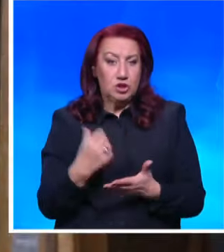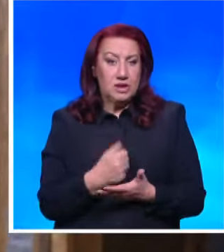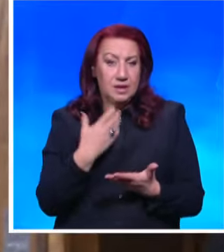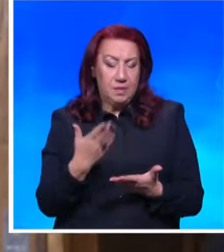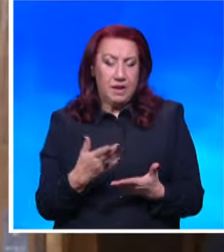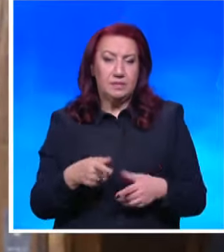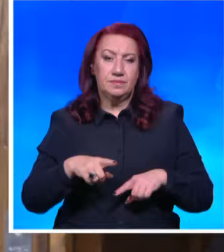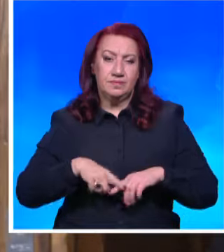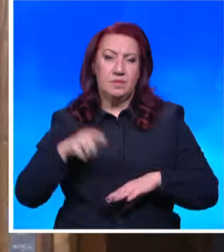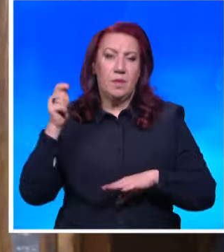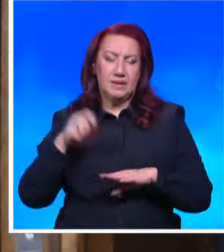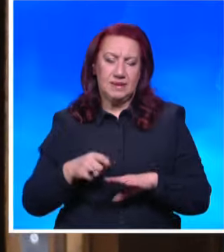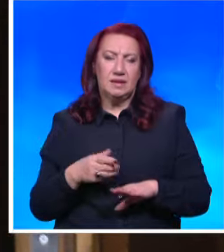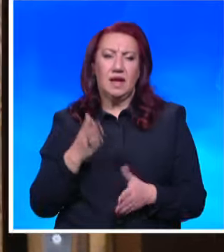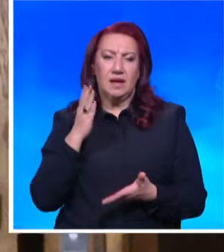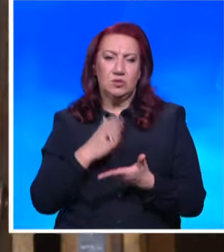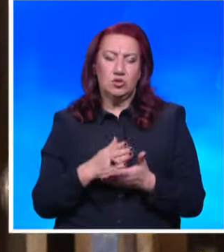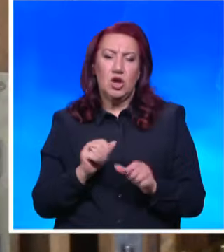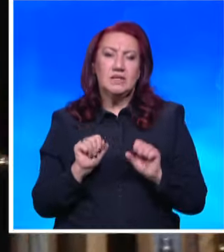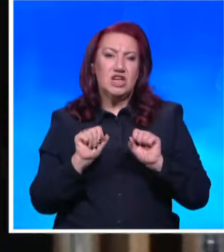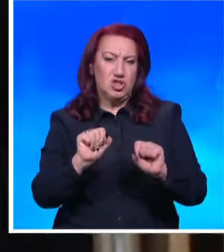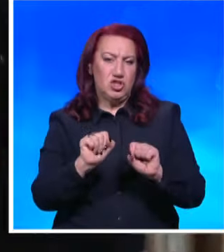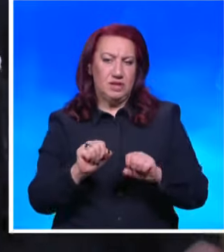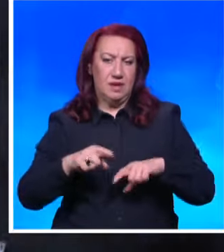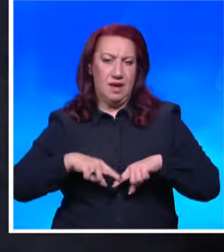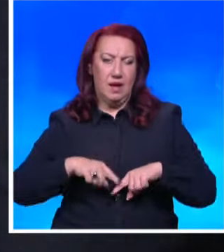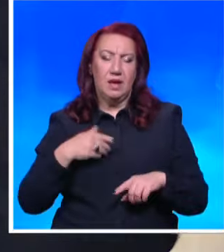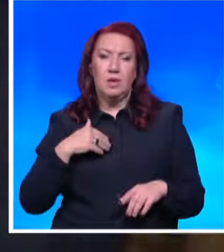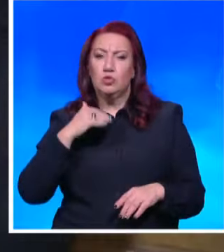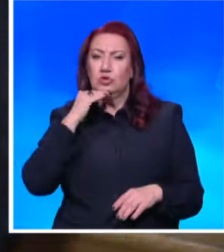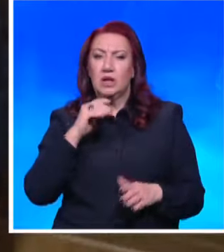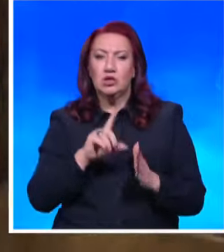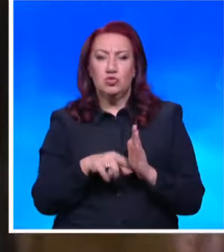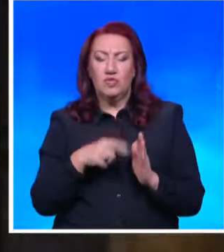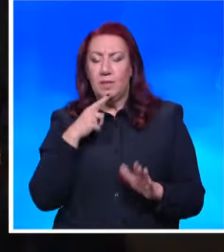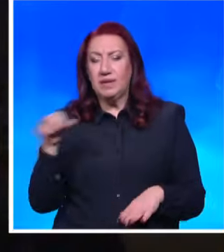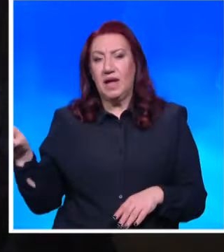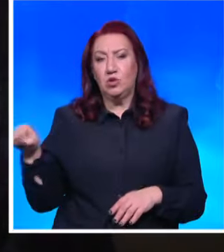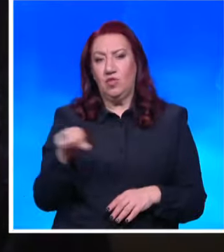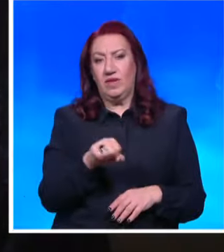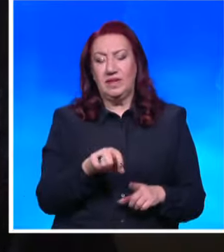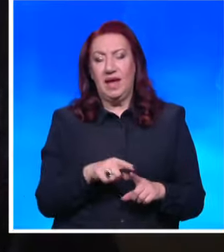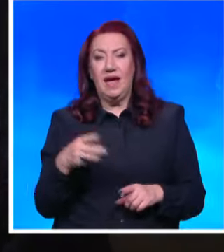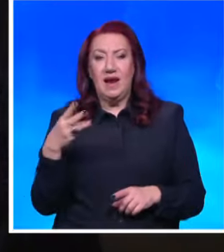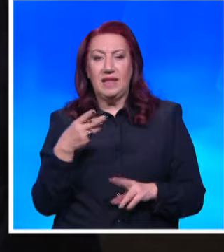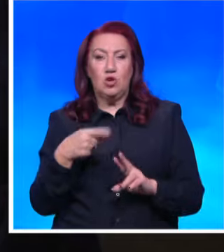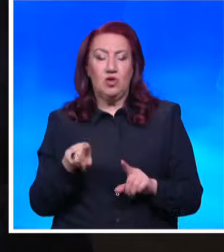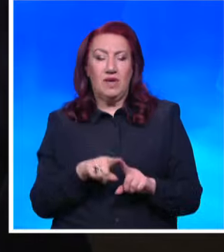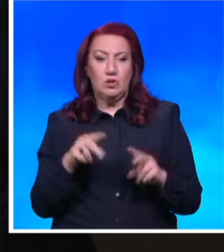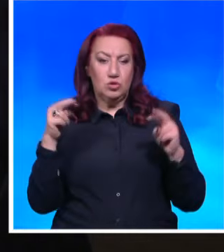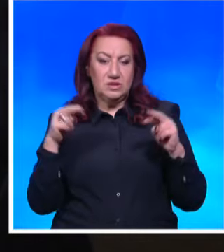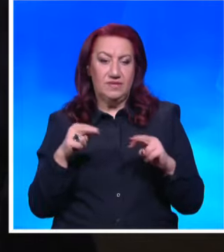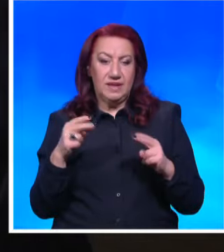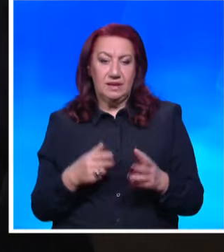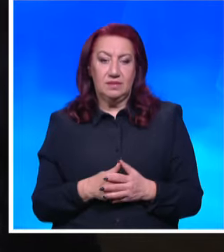категорични. Защитата на подсъдимия е имала достатъчно време да осигури Елена Йорданова като свидетел. Аз нямам как да я доведа